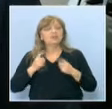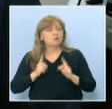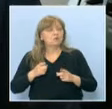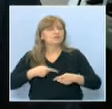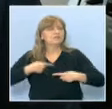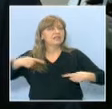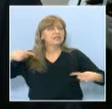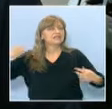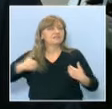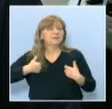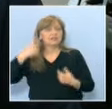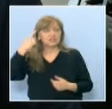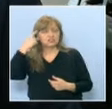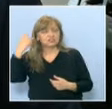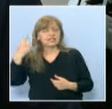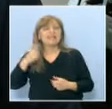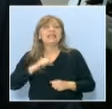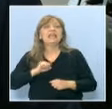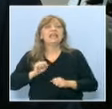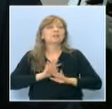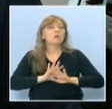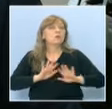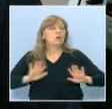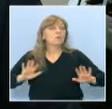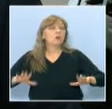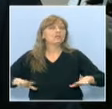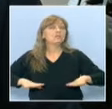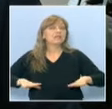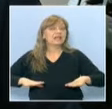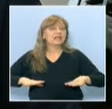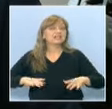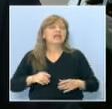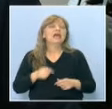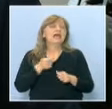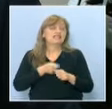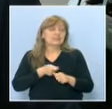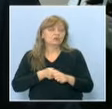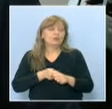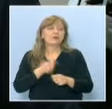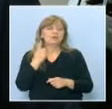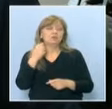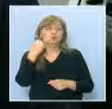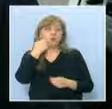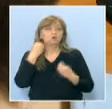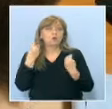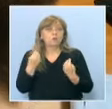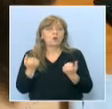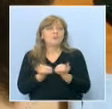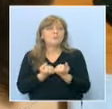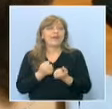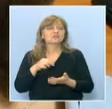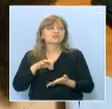града, което е основната идея, за да направим града ни едно по-добро и приветливо място за всички, които живеят в